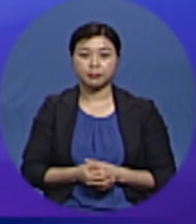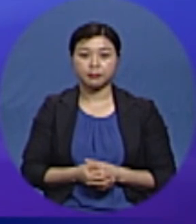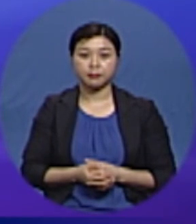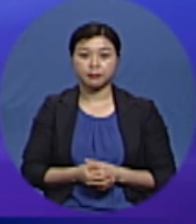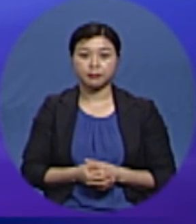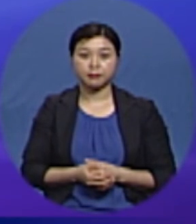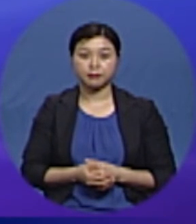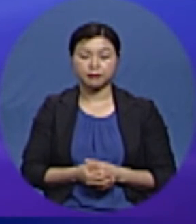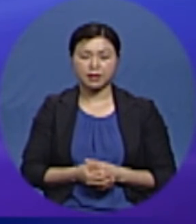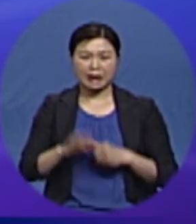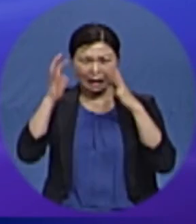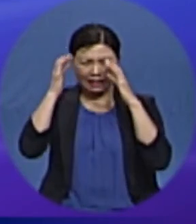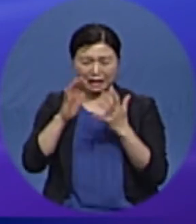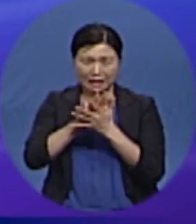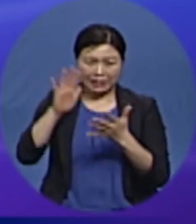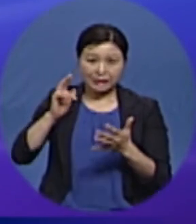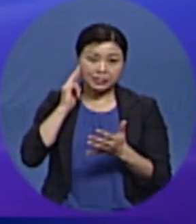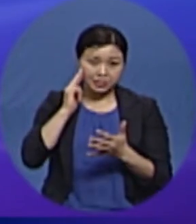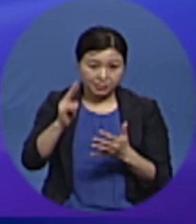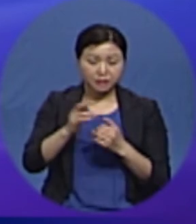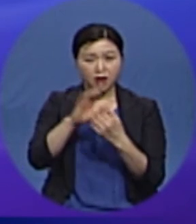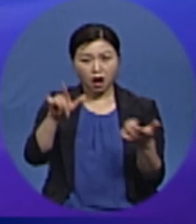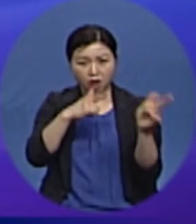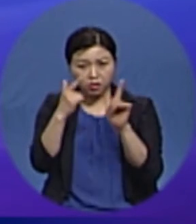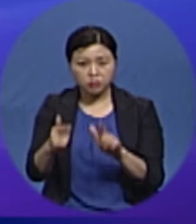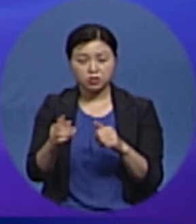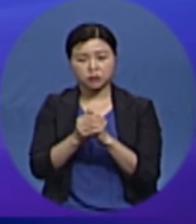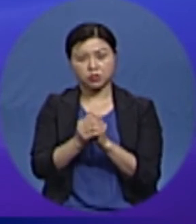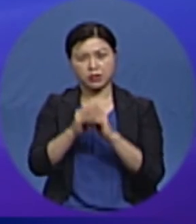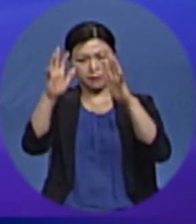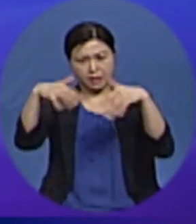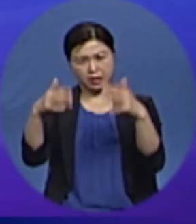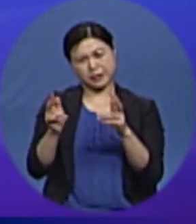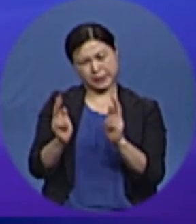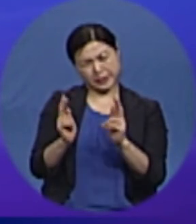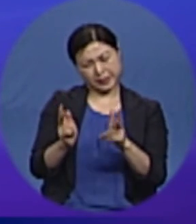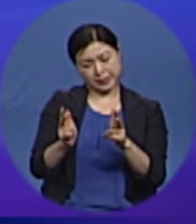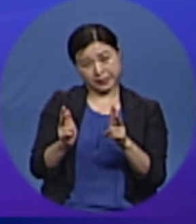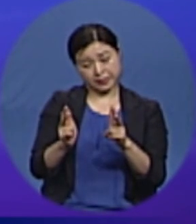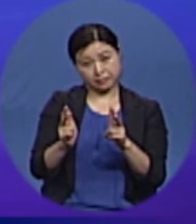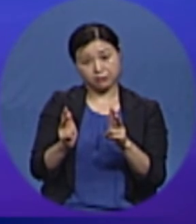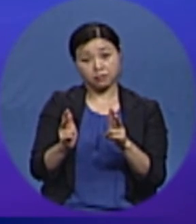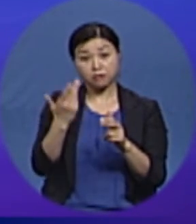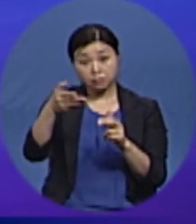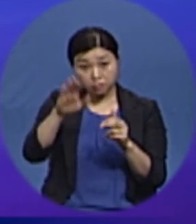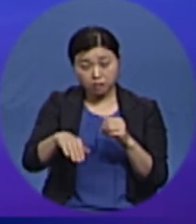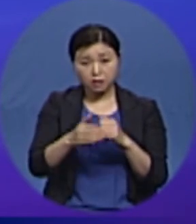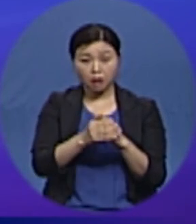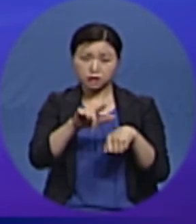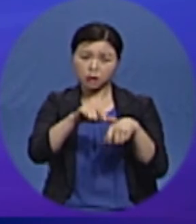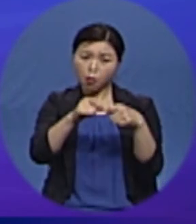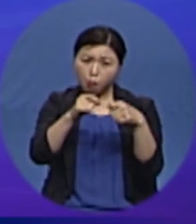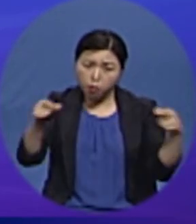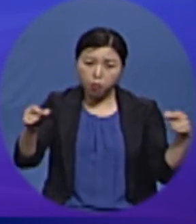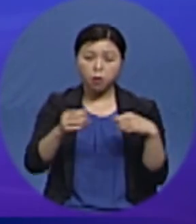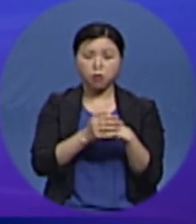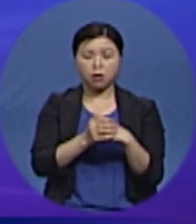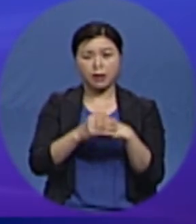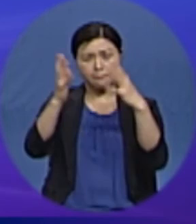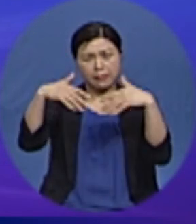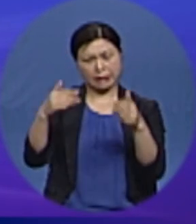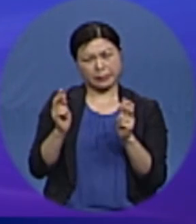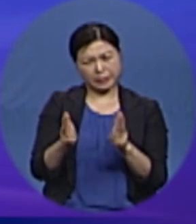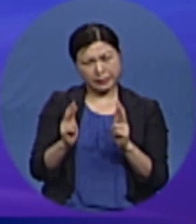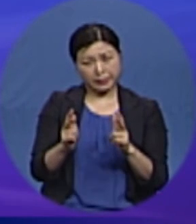기록적인 폭염에 자연스레 하루 종일 에어컨 바람을 찾게 됩니다. 하지만 장시간 에어컨 바람에